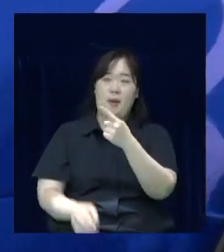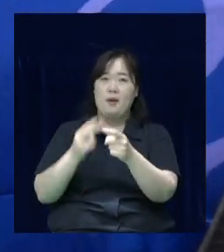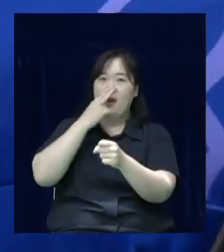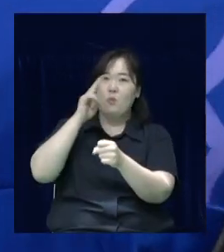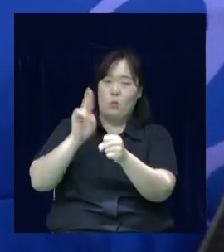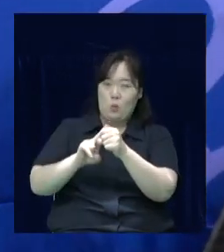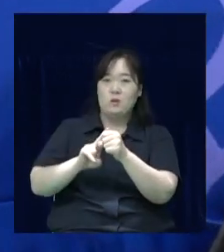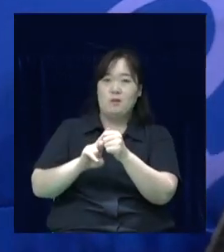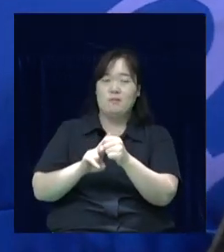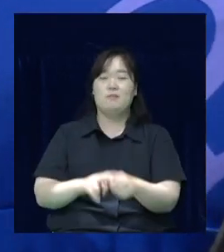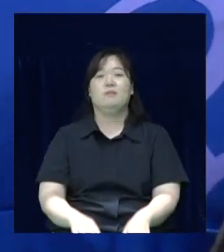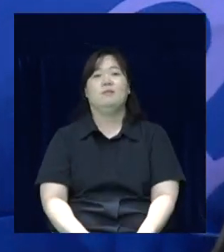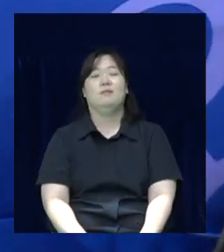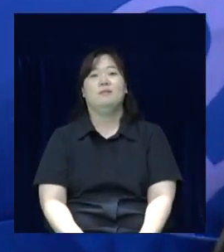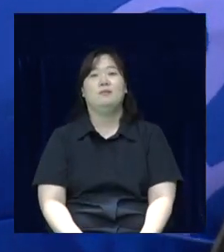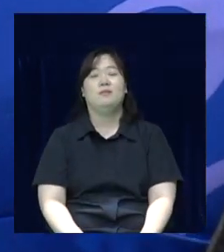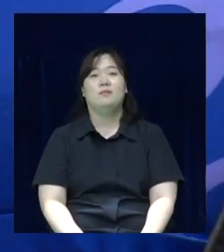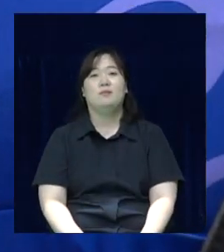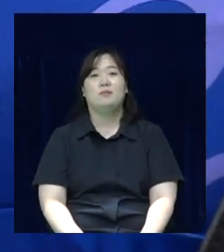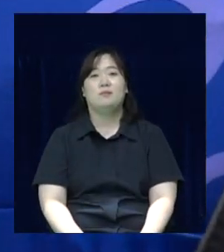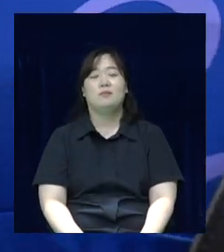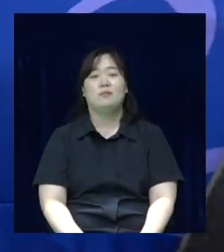시도합니다.